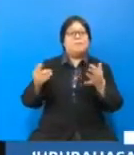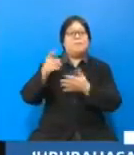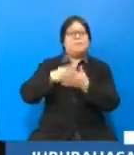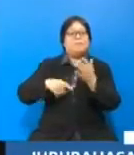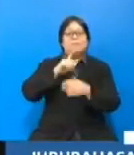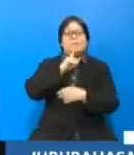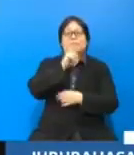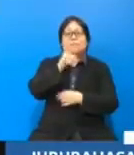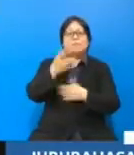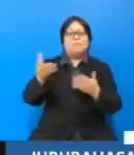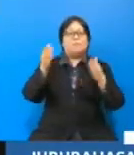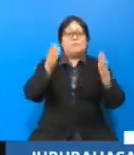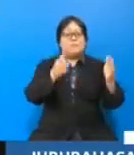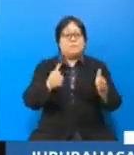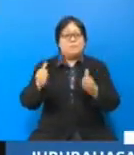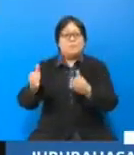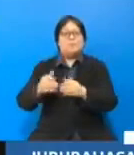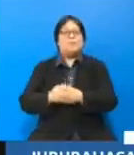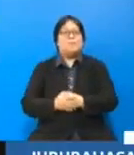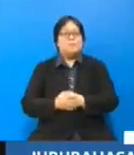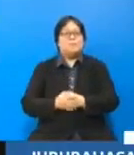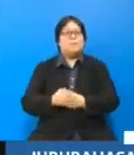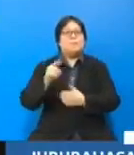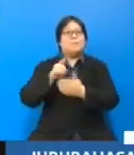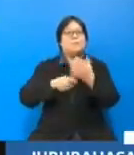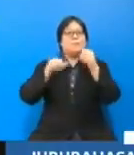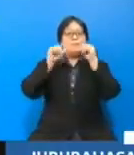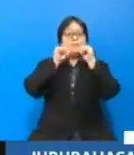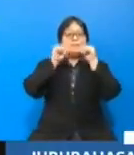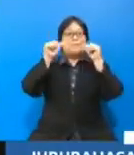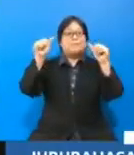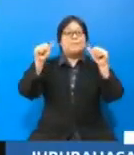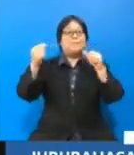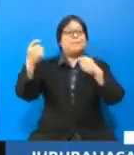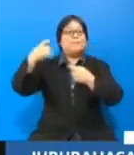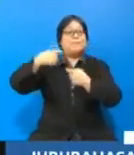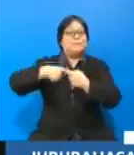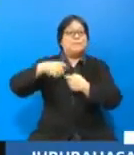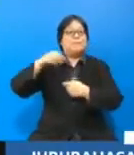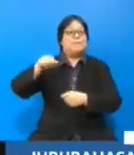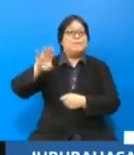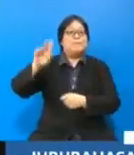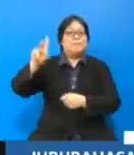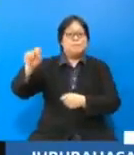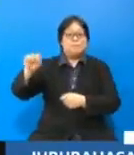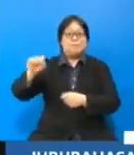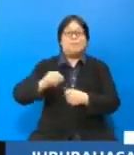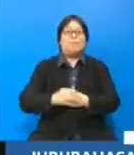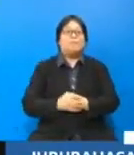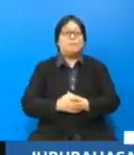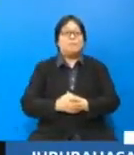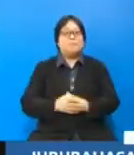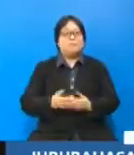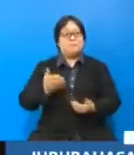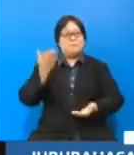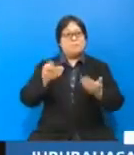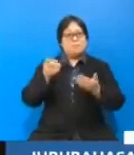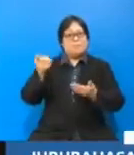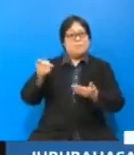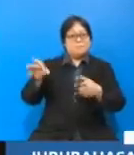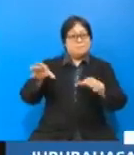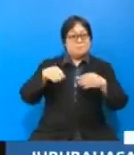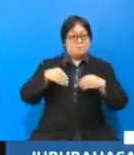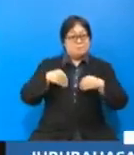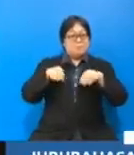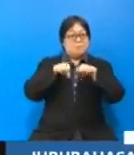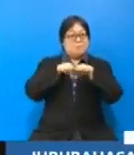apa sebenarnya perancangan dan apa yang dah diumumkan berhubung kait dengan AUKUS. Sama ada ianya diterima